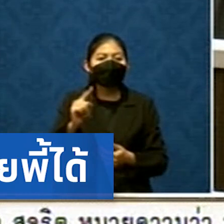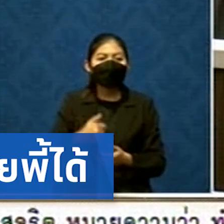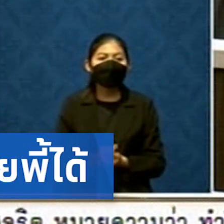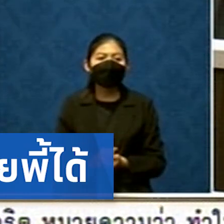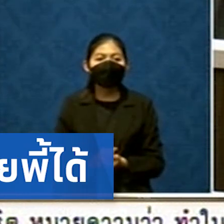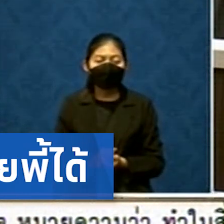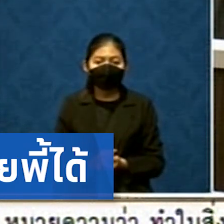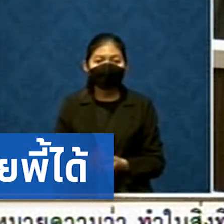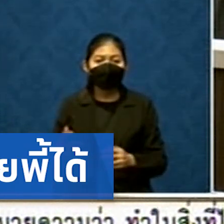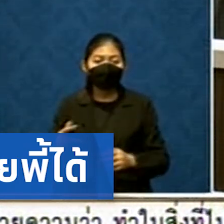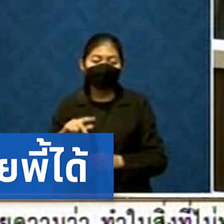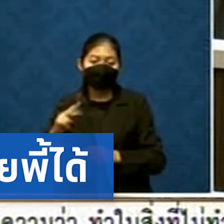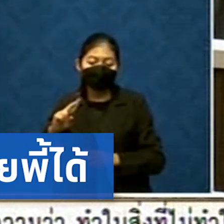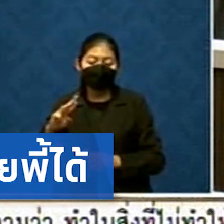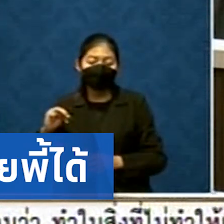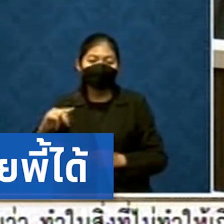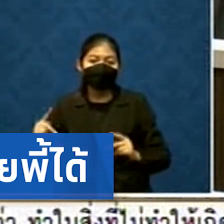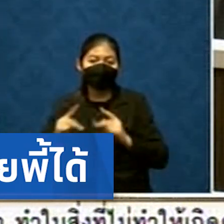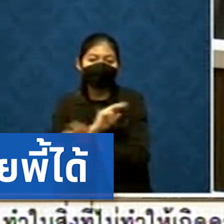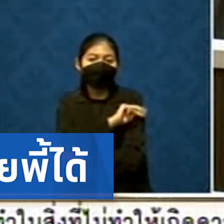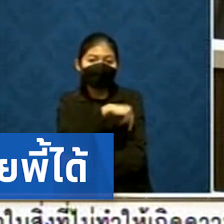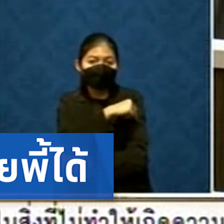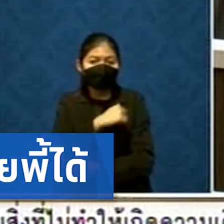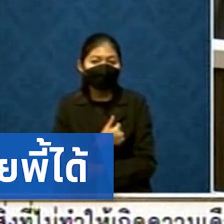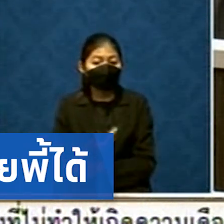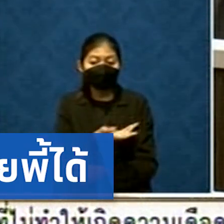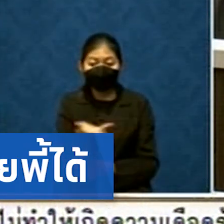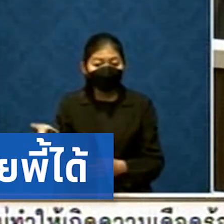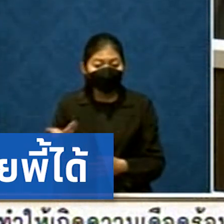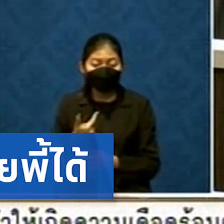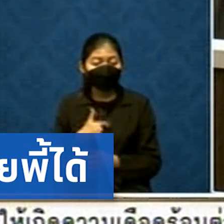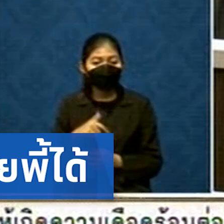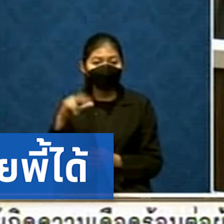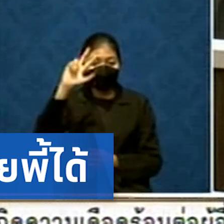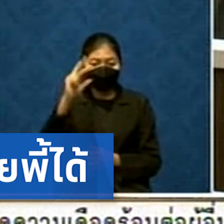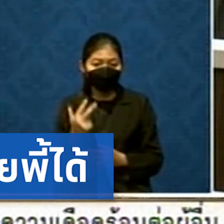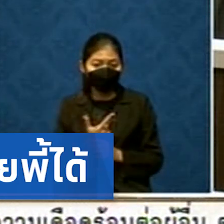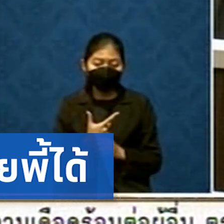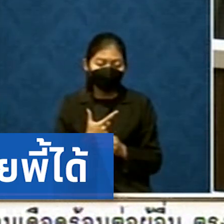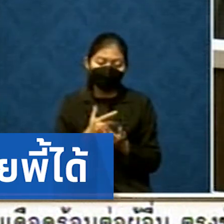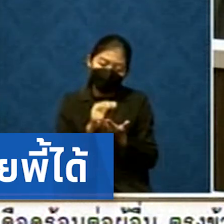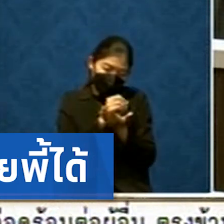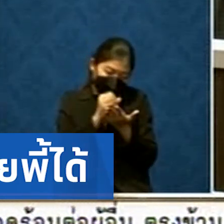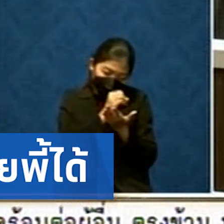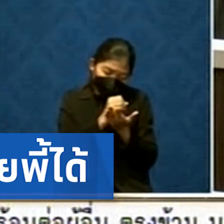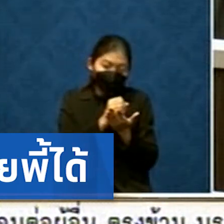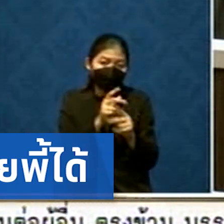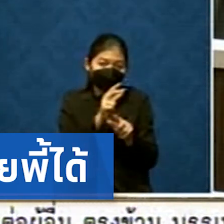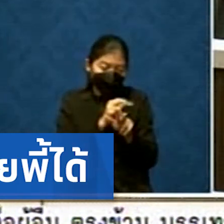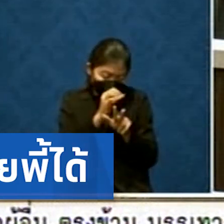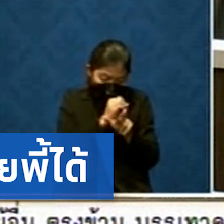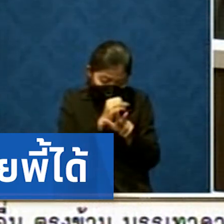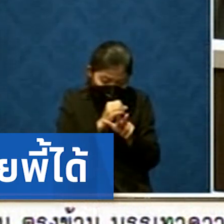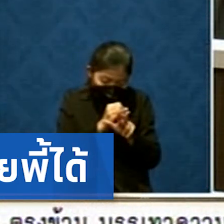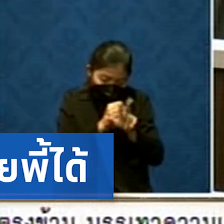นั้นแปลว่าอะไรนะครับเดี๋ยวเล่าฟังคำอภิปรายของสส.กูเฮงนะครับตัวแทนคน3จังหวัดภาคใต้เป็นคนมุสลิมนะครับแต่บอกว่าเรื่องนี้ทั้งคนมุสลิ